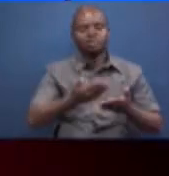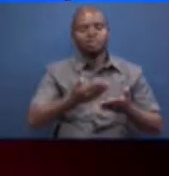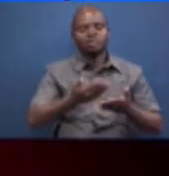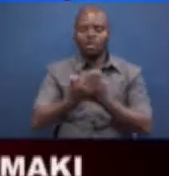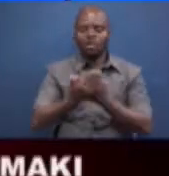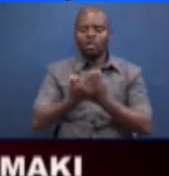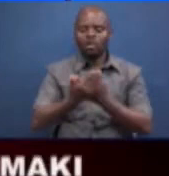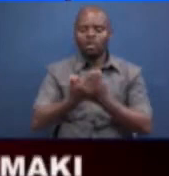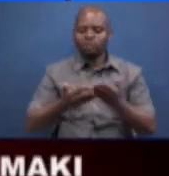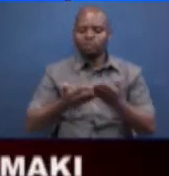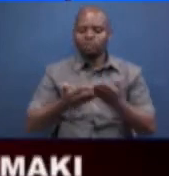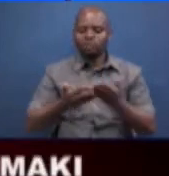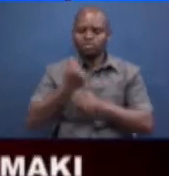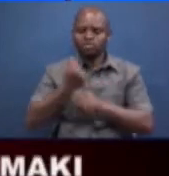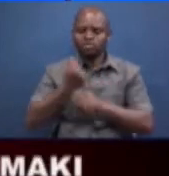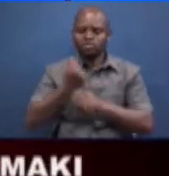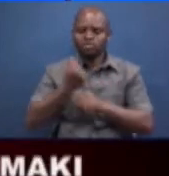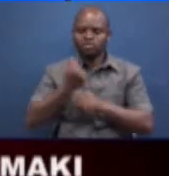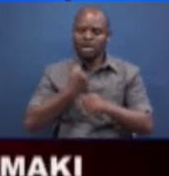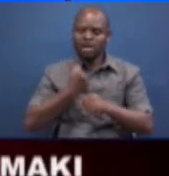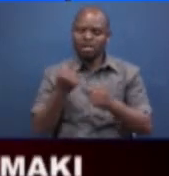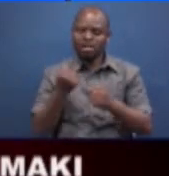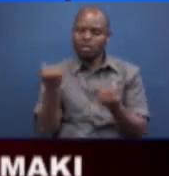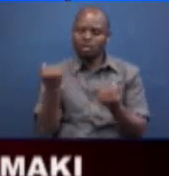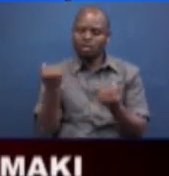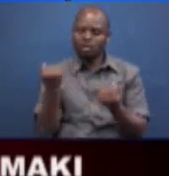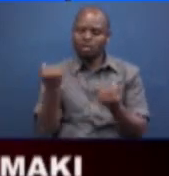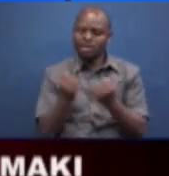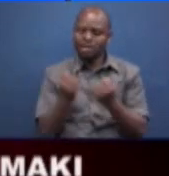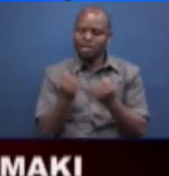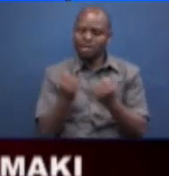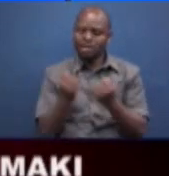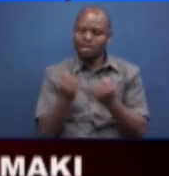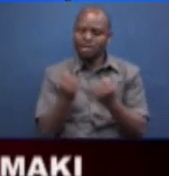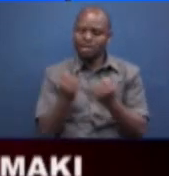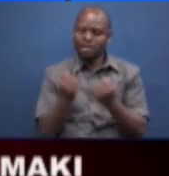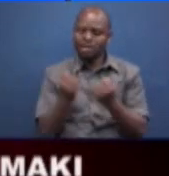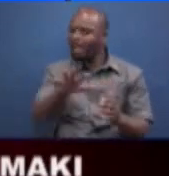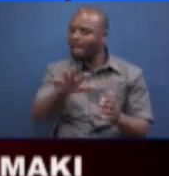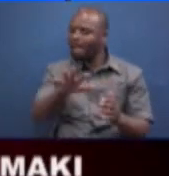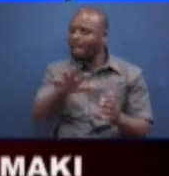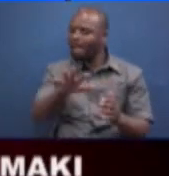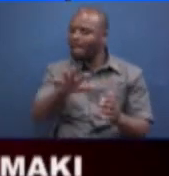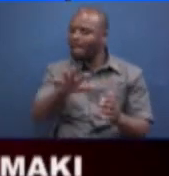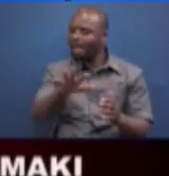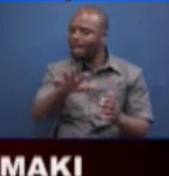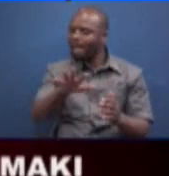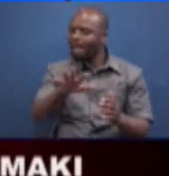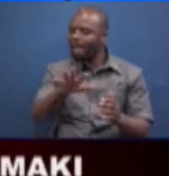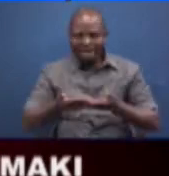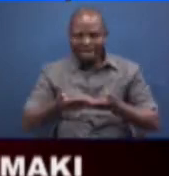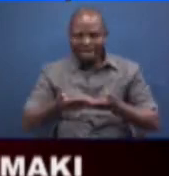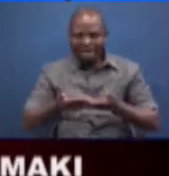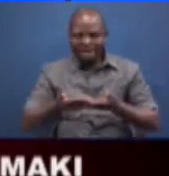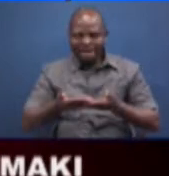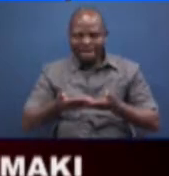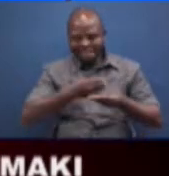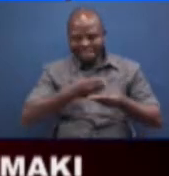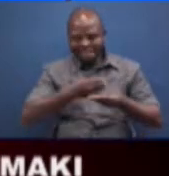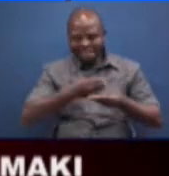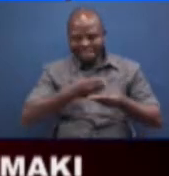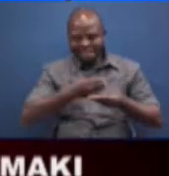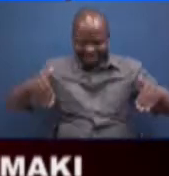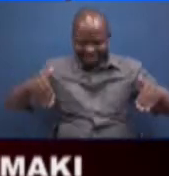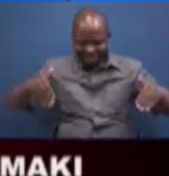Kusaidia wananchi kujishughulisha na utengenezaji wa mabwawa ya ufugaji wa samaki ambayo yatachochea uchumi na kuongeza wigo wa mapato